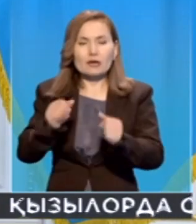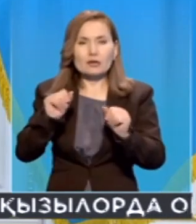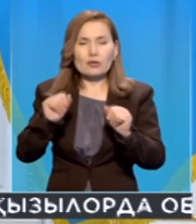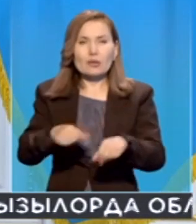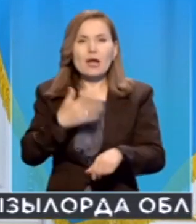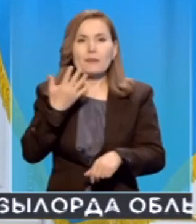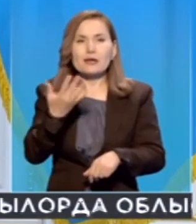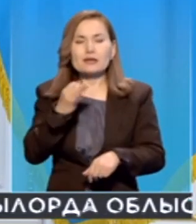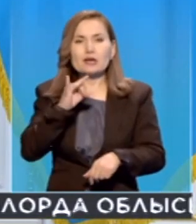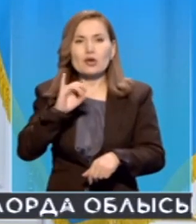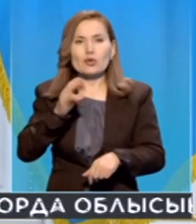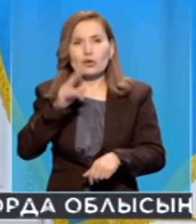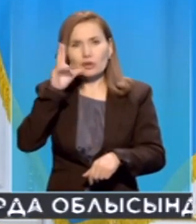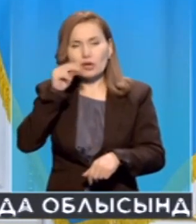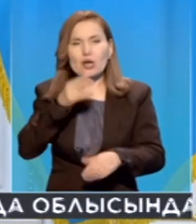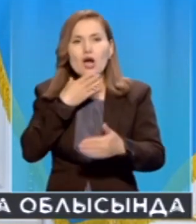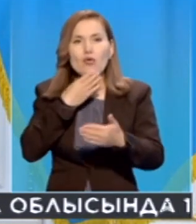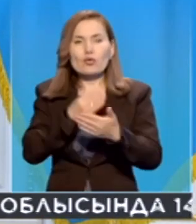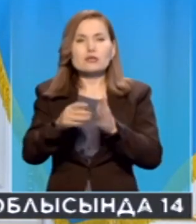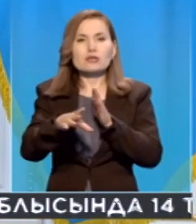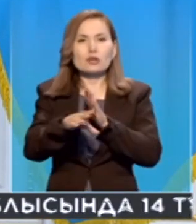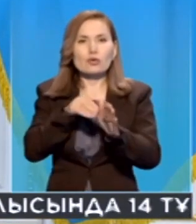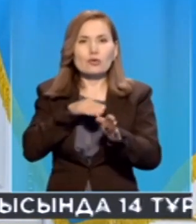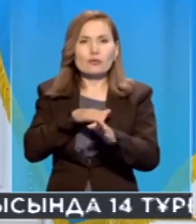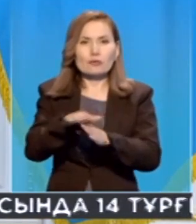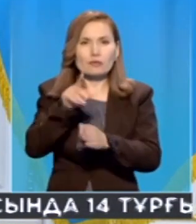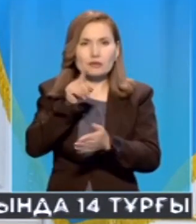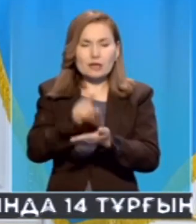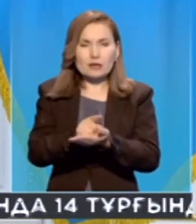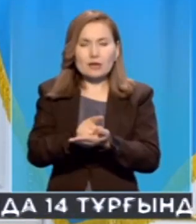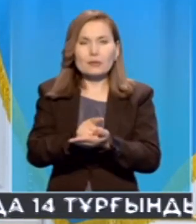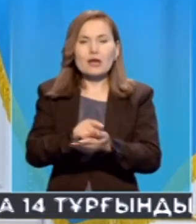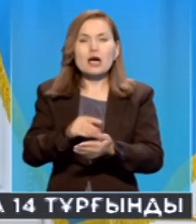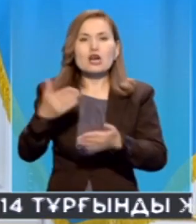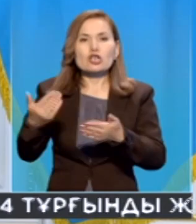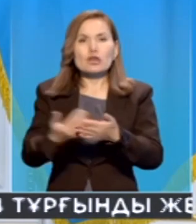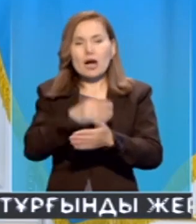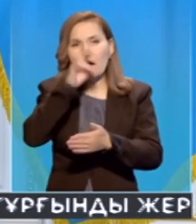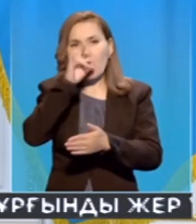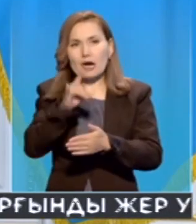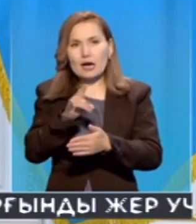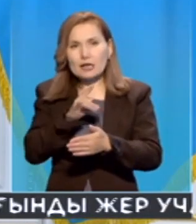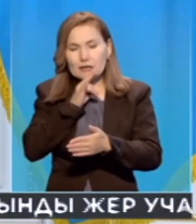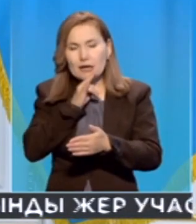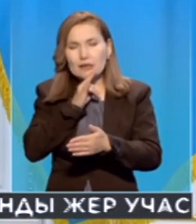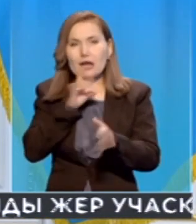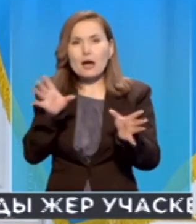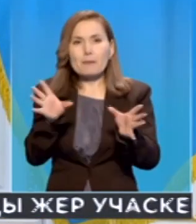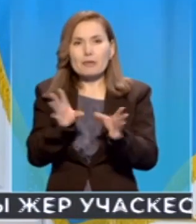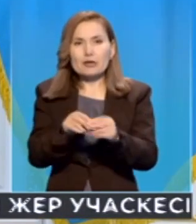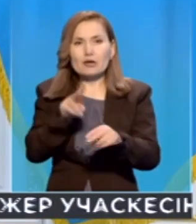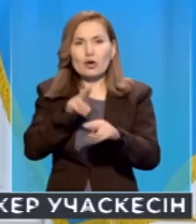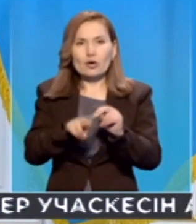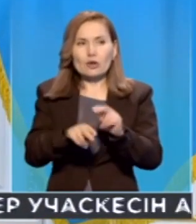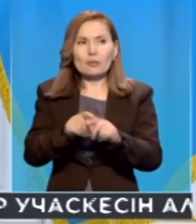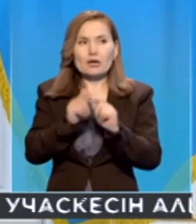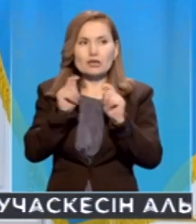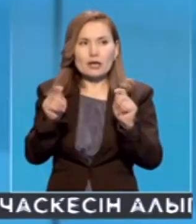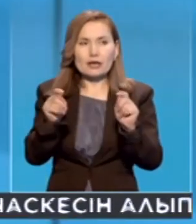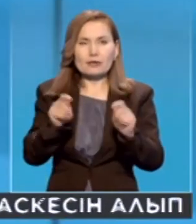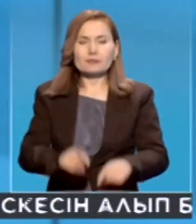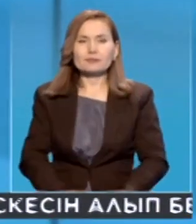маусым күні өз таңдауымызды жасайық. Жаңа Қазақстанды бәріміз бірге құрайық.